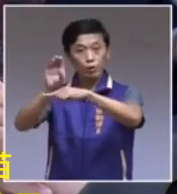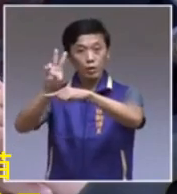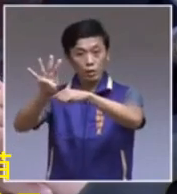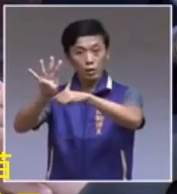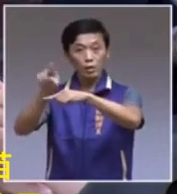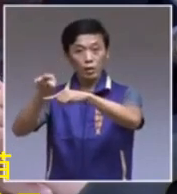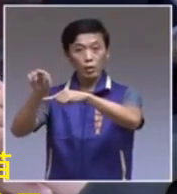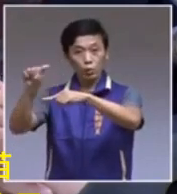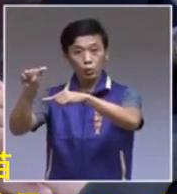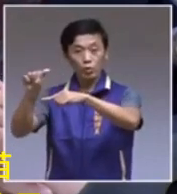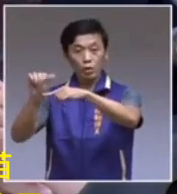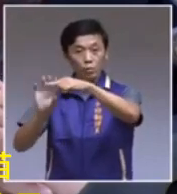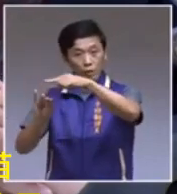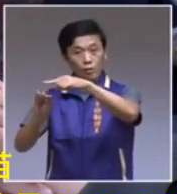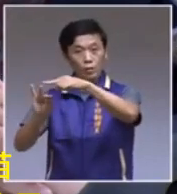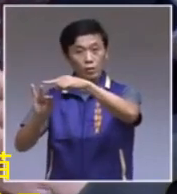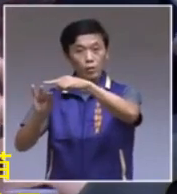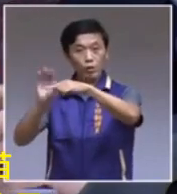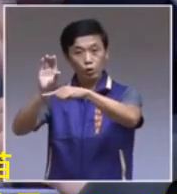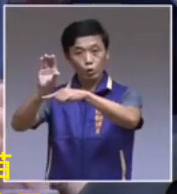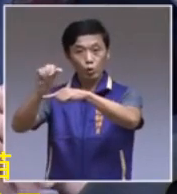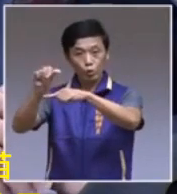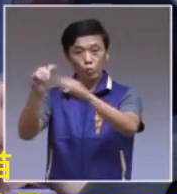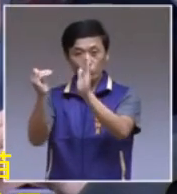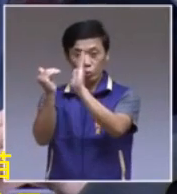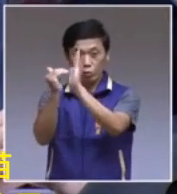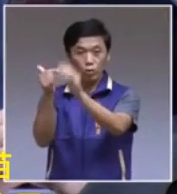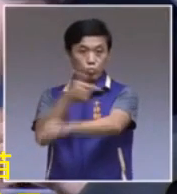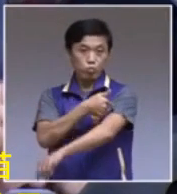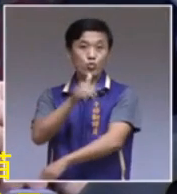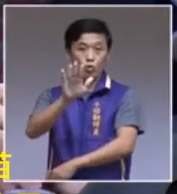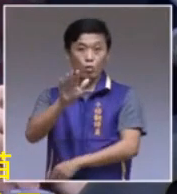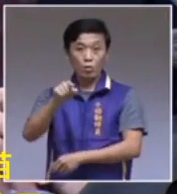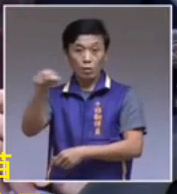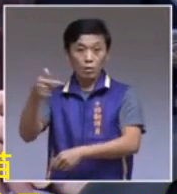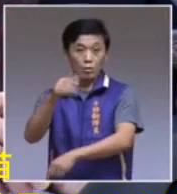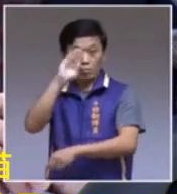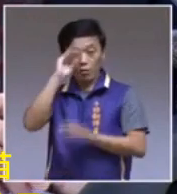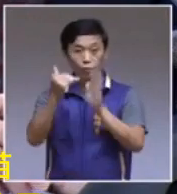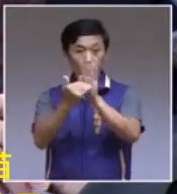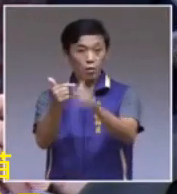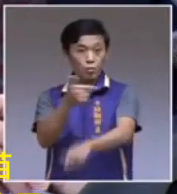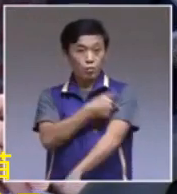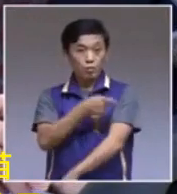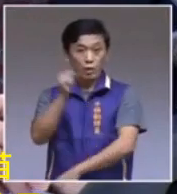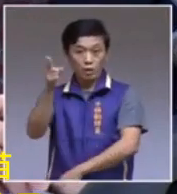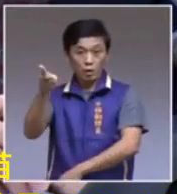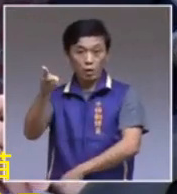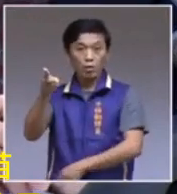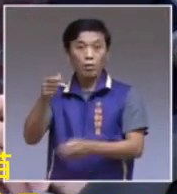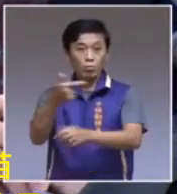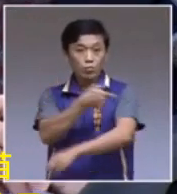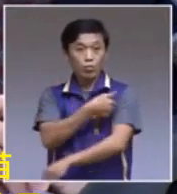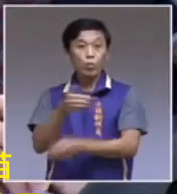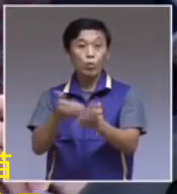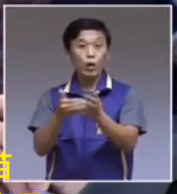近95%哈。那他们施打两剂已经完成的比例是